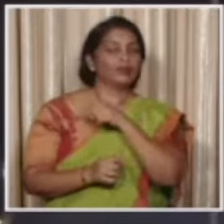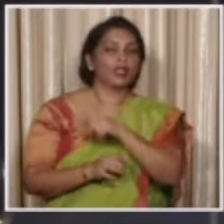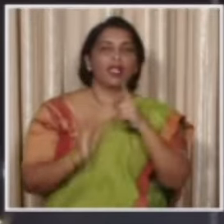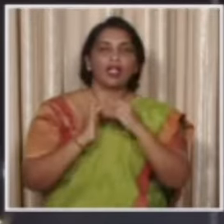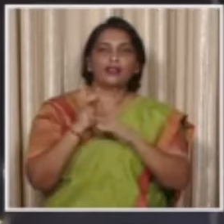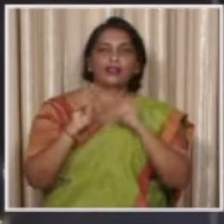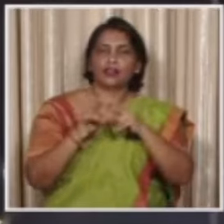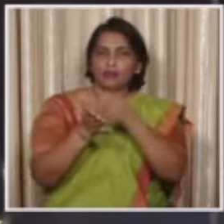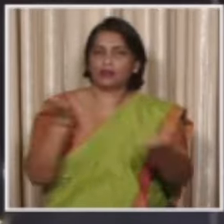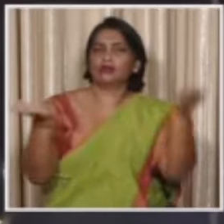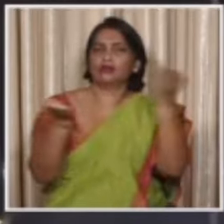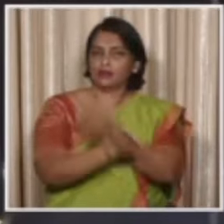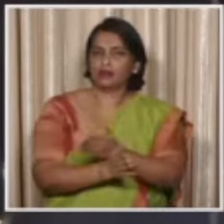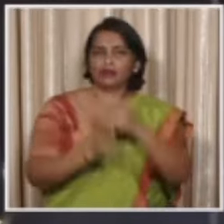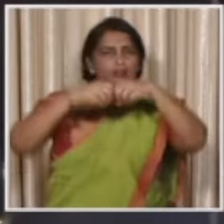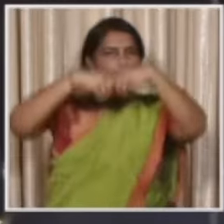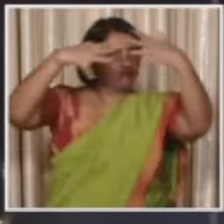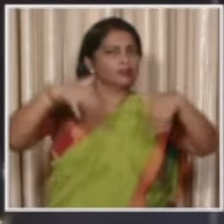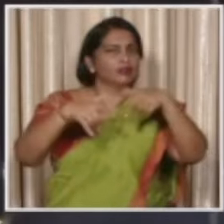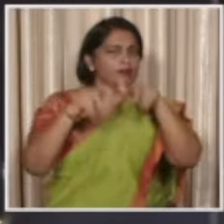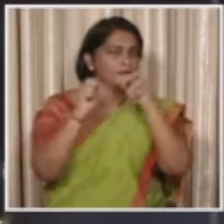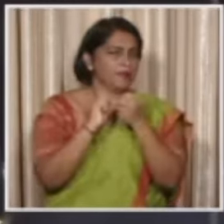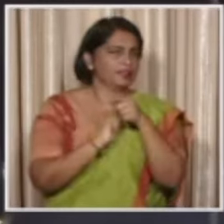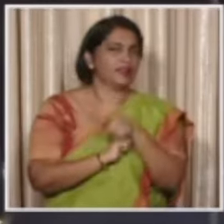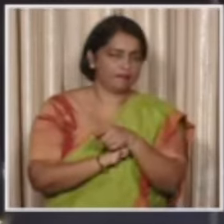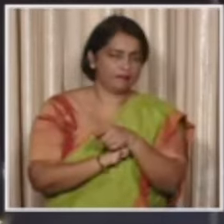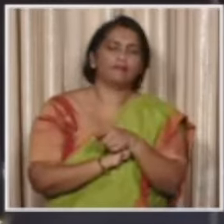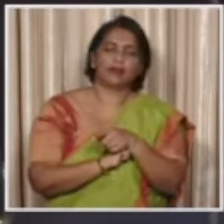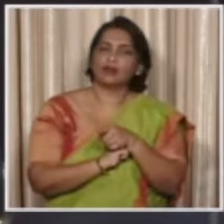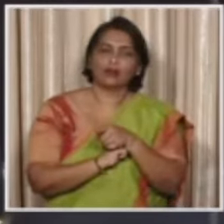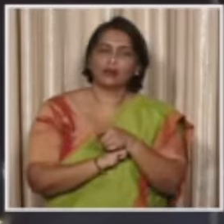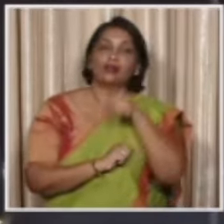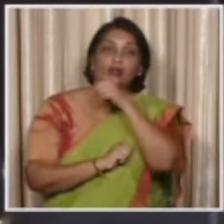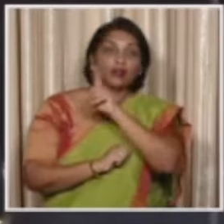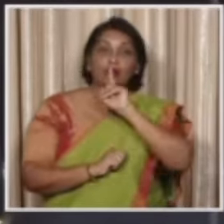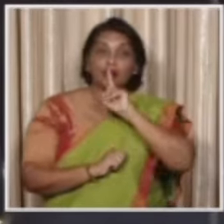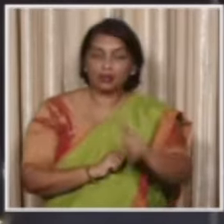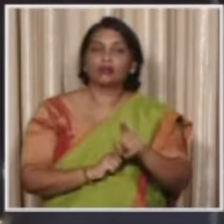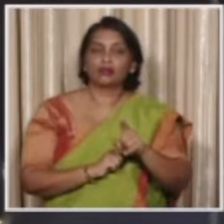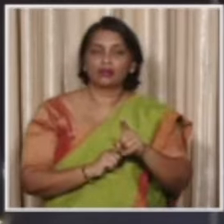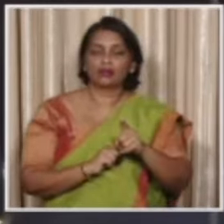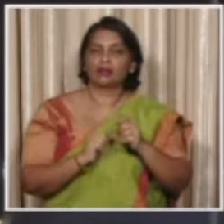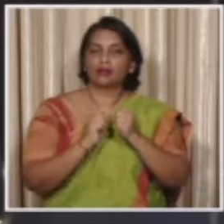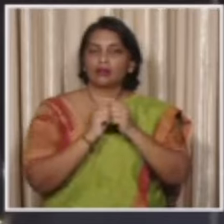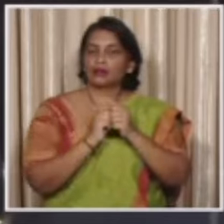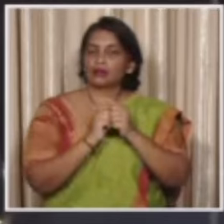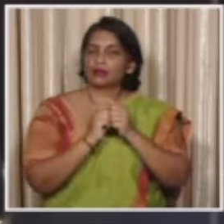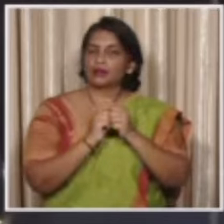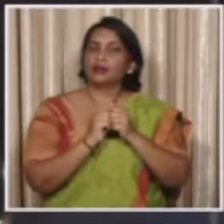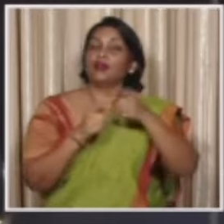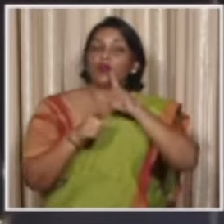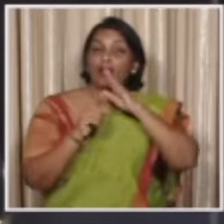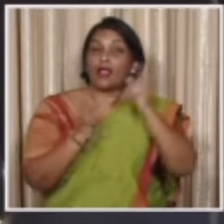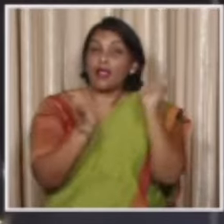IMF ඇග්‍රීමන්ට් එක ස්ට්‍රක්චරල් ප්‍රොබ්ලම් එකක් තියෙනවා ඒ තමයි ඔවුන් කියන්නේ ඩෙට් ඉස් ඩෙට් growth is growth ඒ කියන්නේ